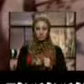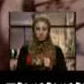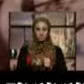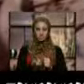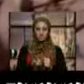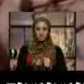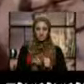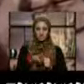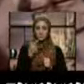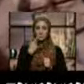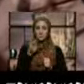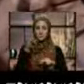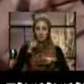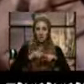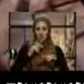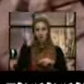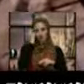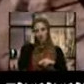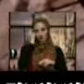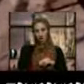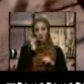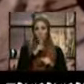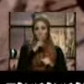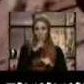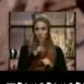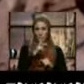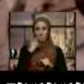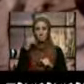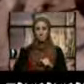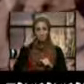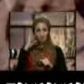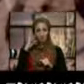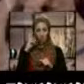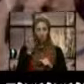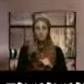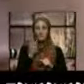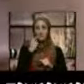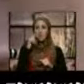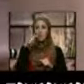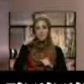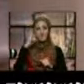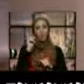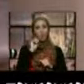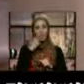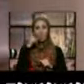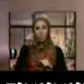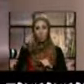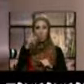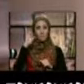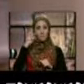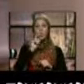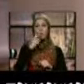وجاء برجل مستور العقل قيل هذا مجنون يا رسول الله، قال لا تقول مجنون، قولوا